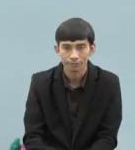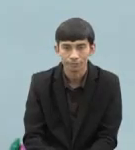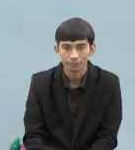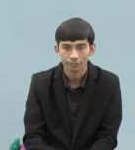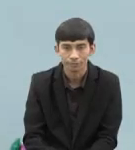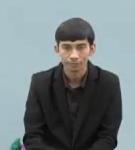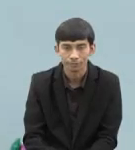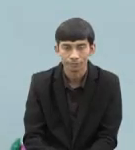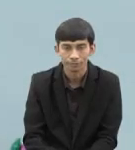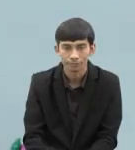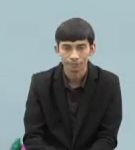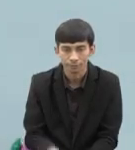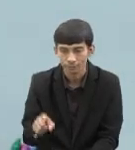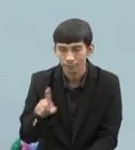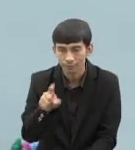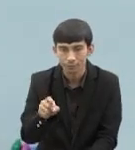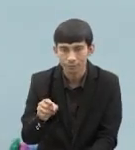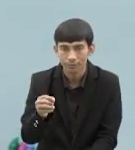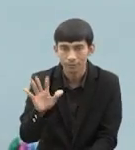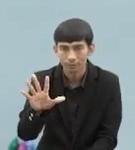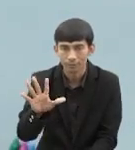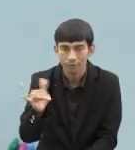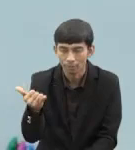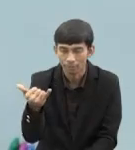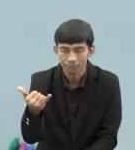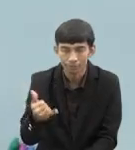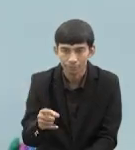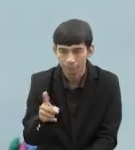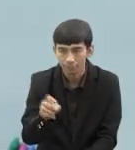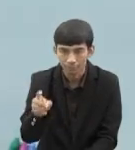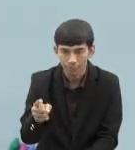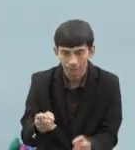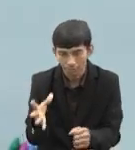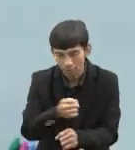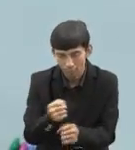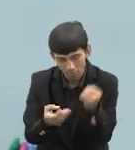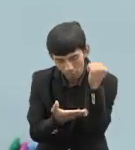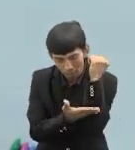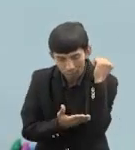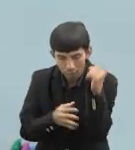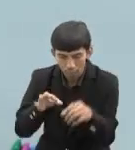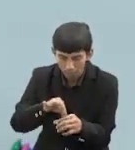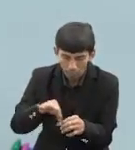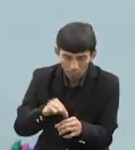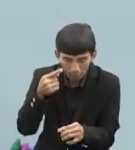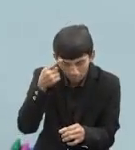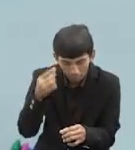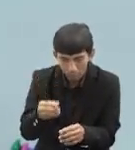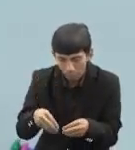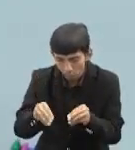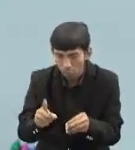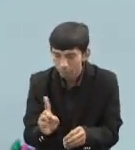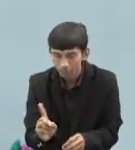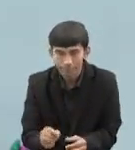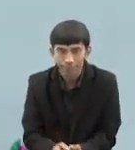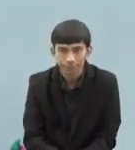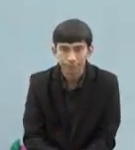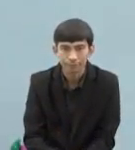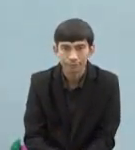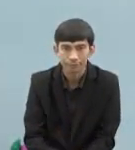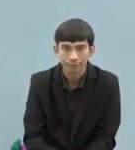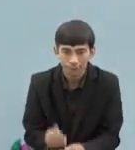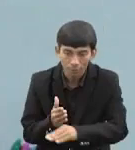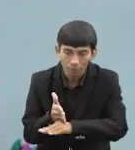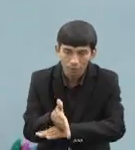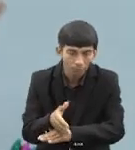chà con chan con xâm đô tiệp rầm mồi. Ta kê do cả sư nâng cả khuê từ lụi ai nè. Chà, xin lòng tam